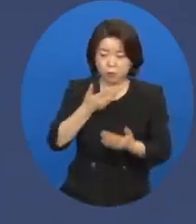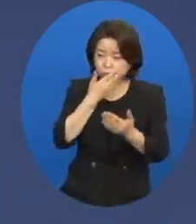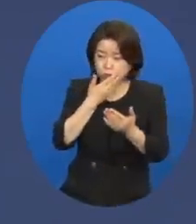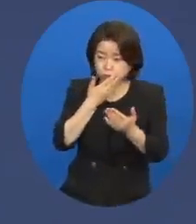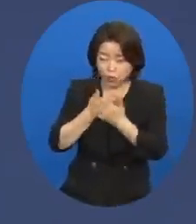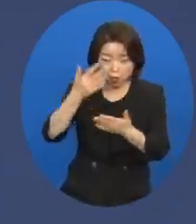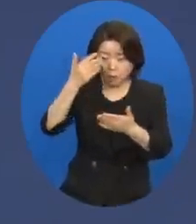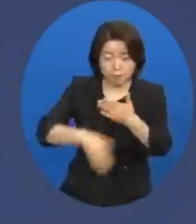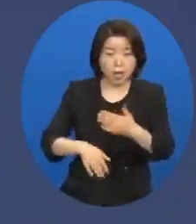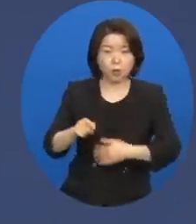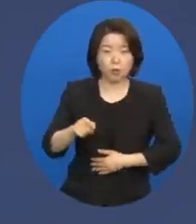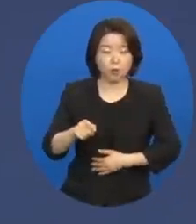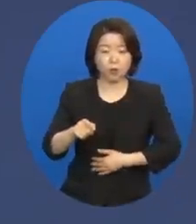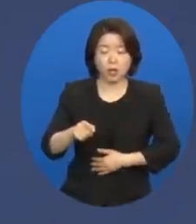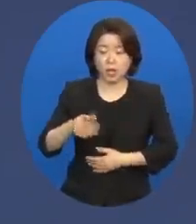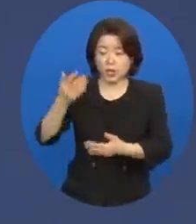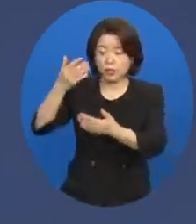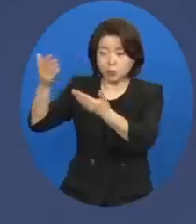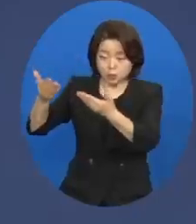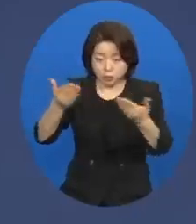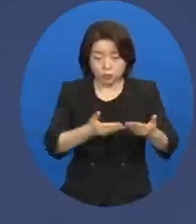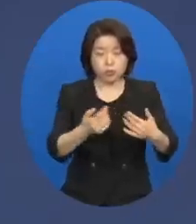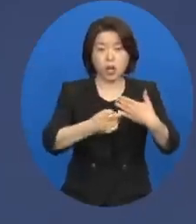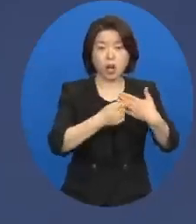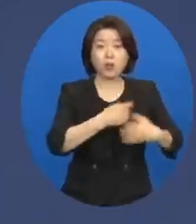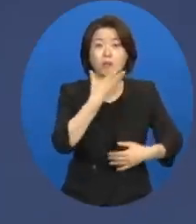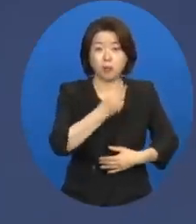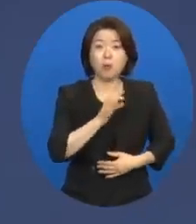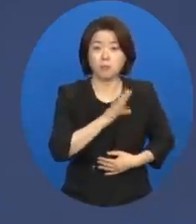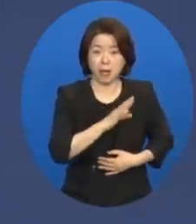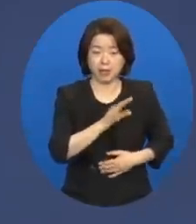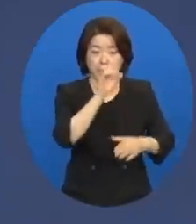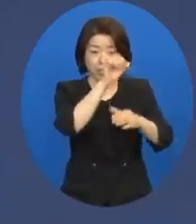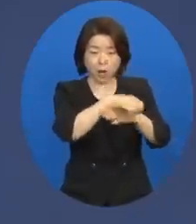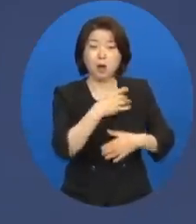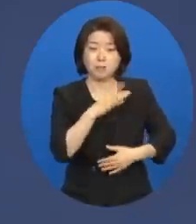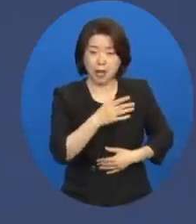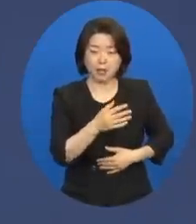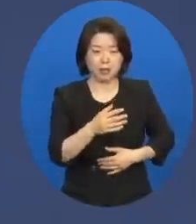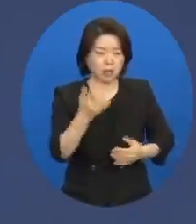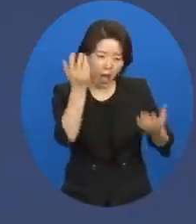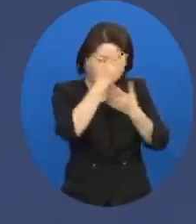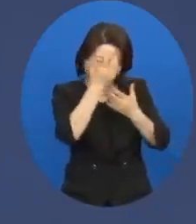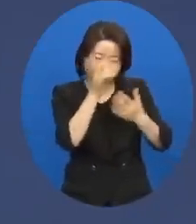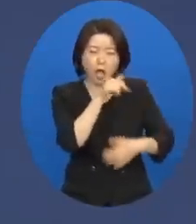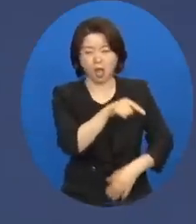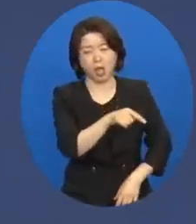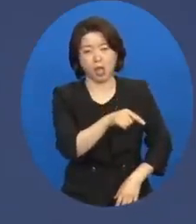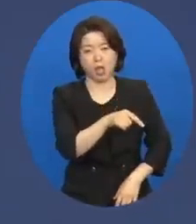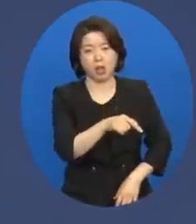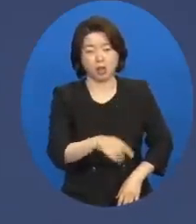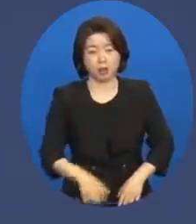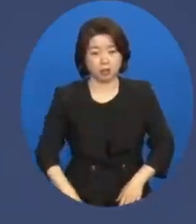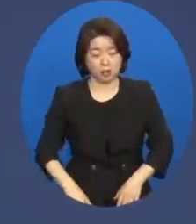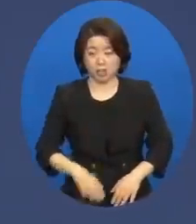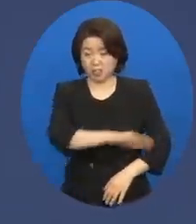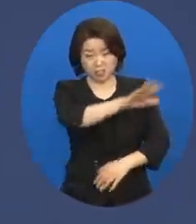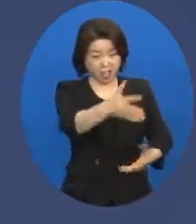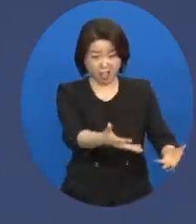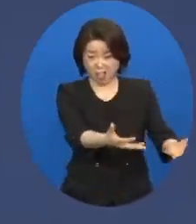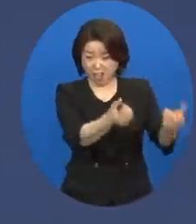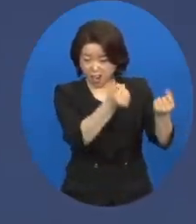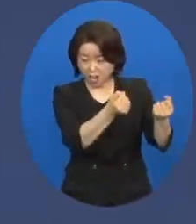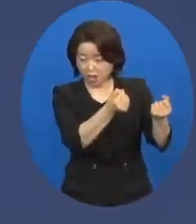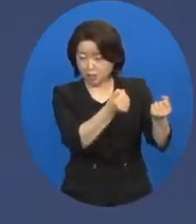빼놓고 그것이 가져다주는 껍데기만 그냥 열매에만 다 미쳐 있었던 거죠. 다른 것 다 있는데